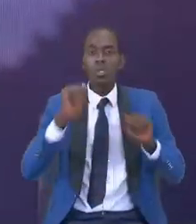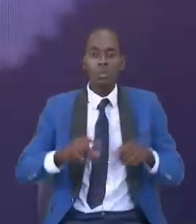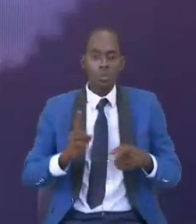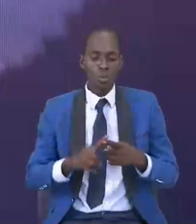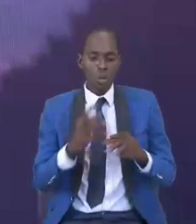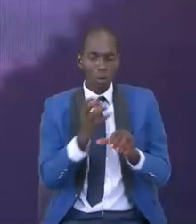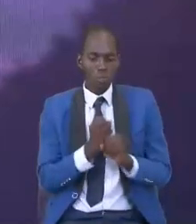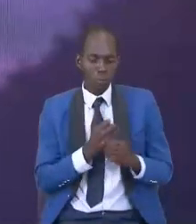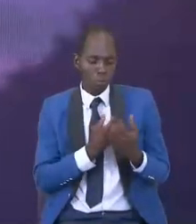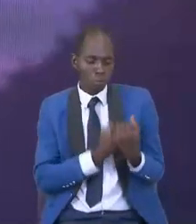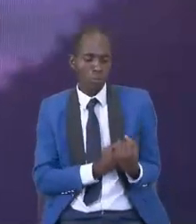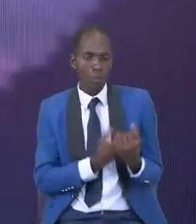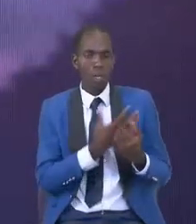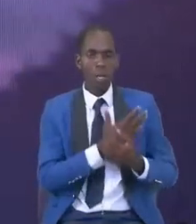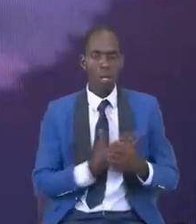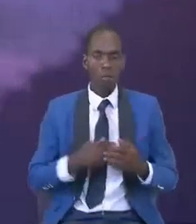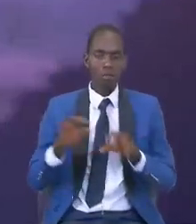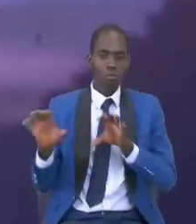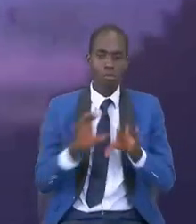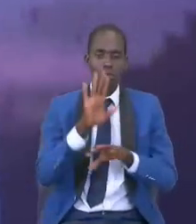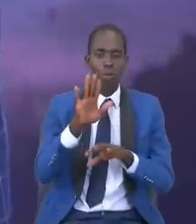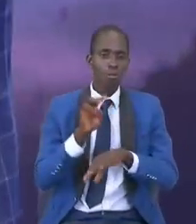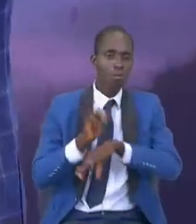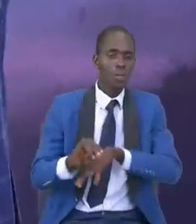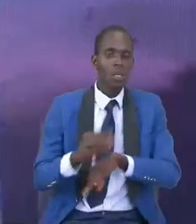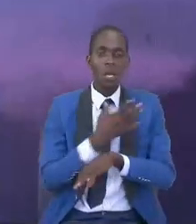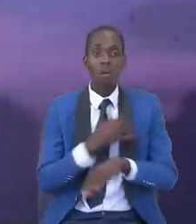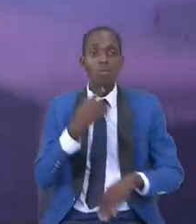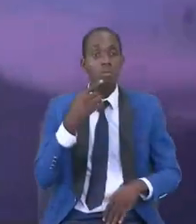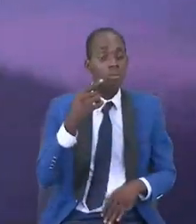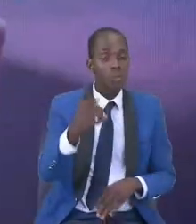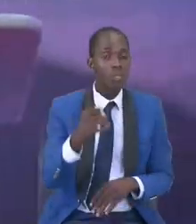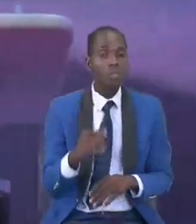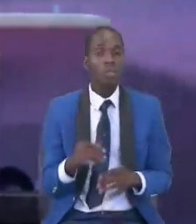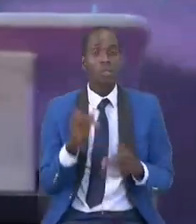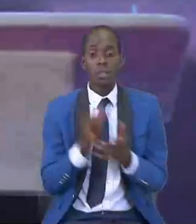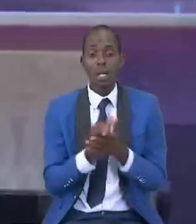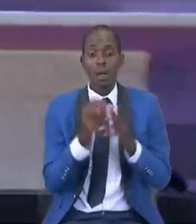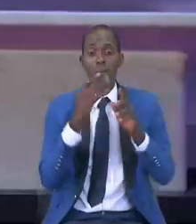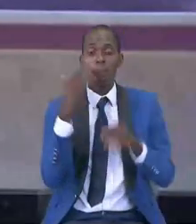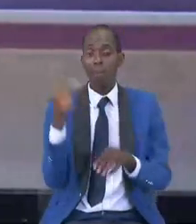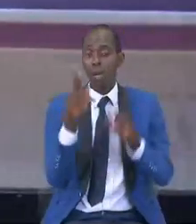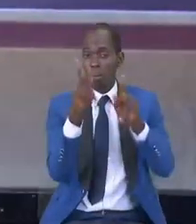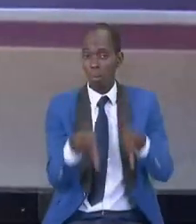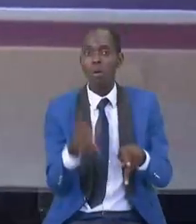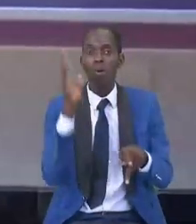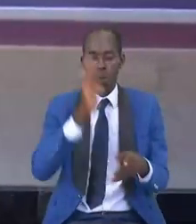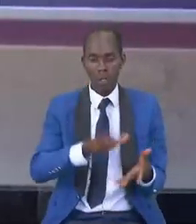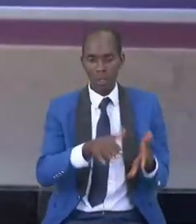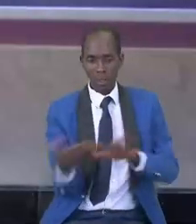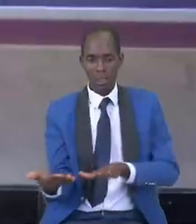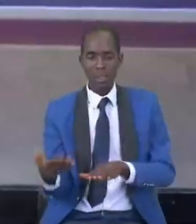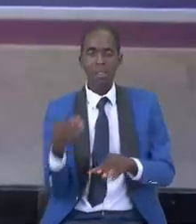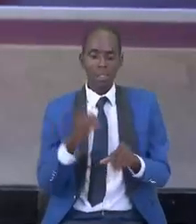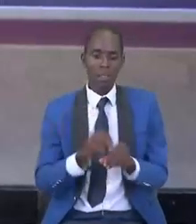Si il n'arrive pas, tu n'as pas le courage pour accomplir ton ministère et lui parler, il dit, ce méchant